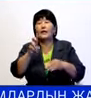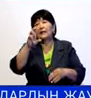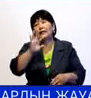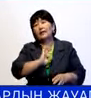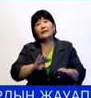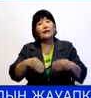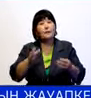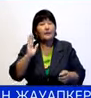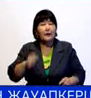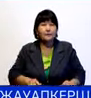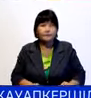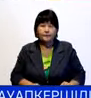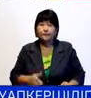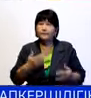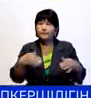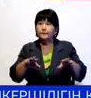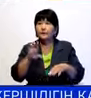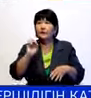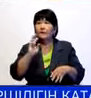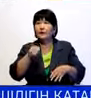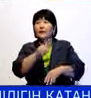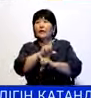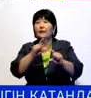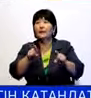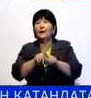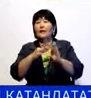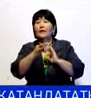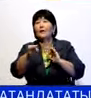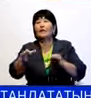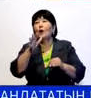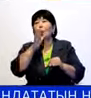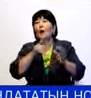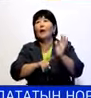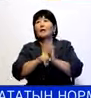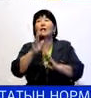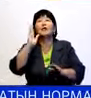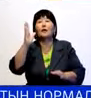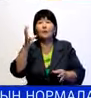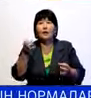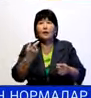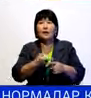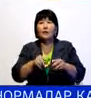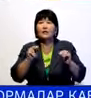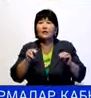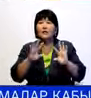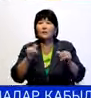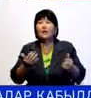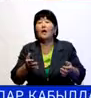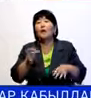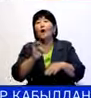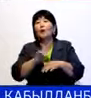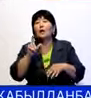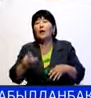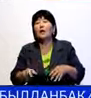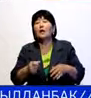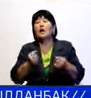игілігіне берілмек. Мұндай бекеттер әрбір елді мекенде бұйырса уақыт келе болады. Өйткені шын мәнінде ауырған адамды